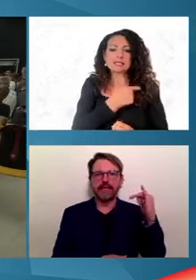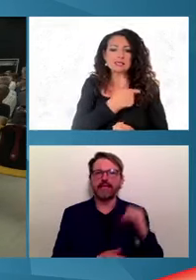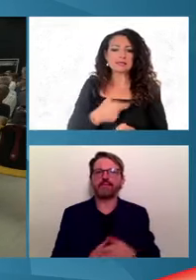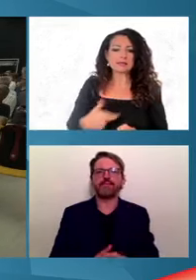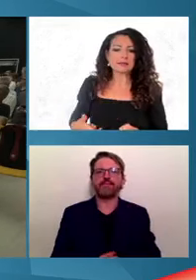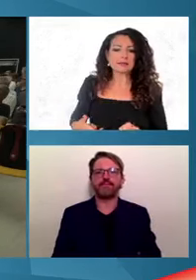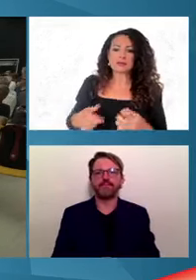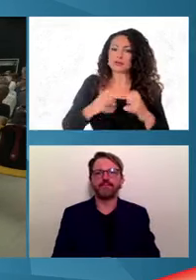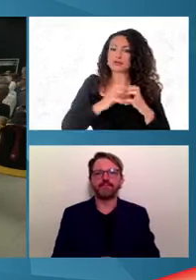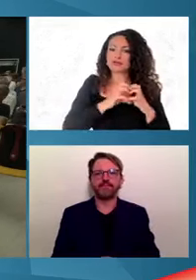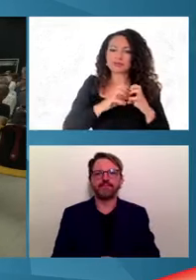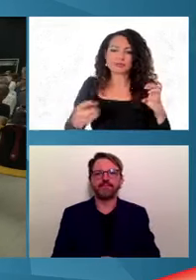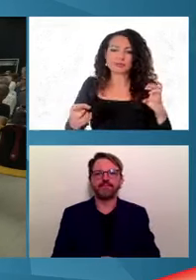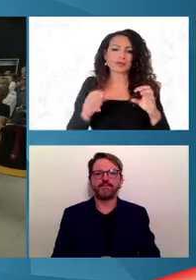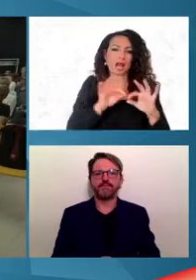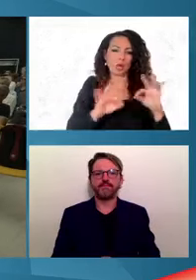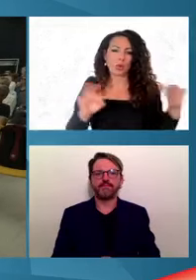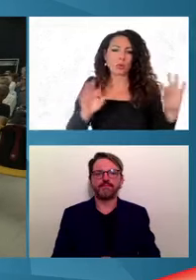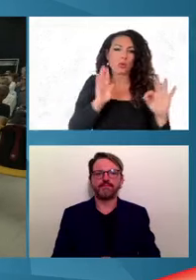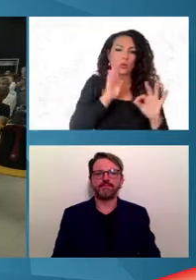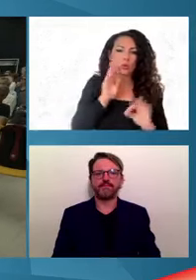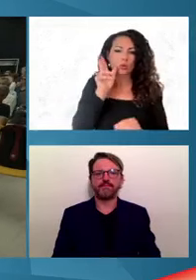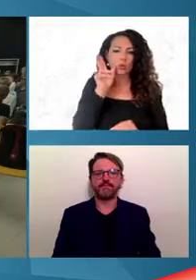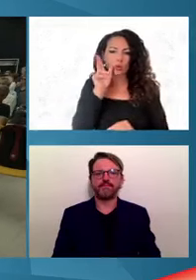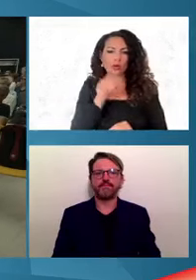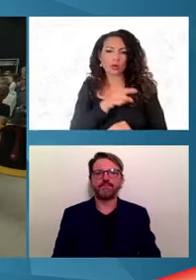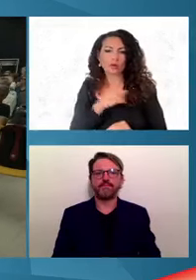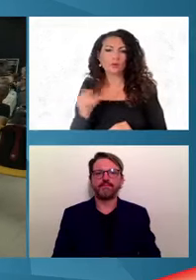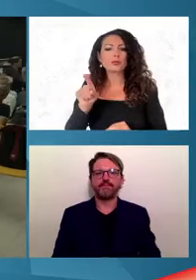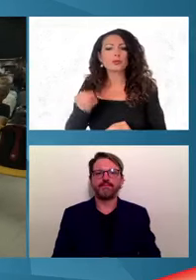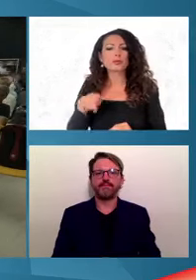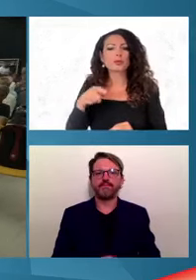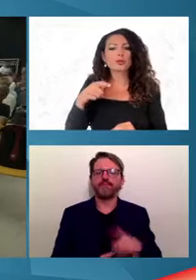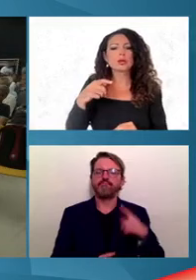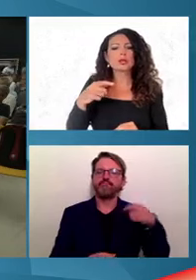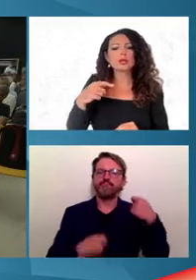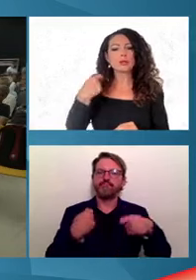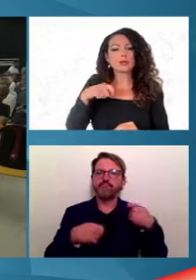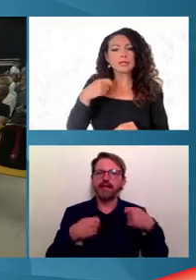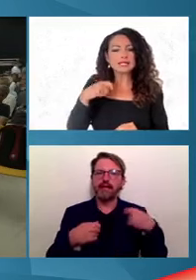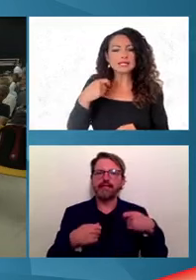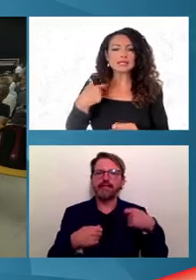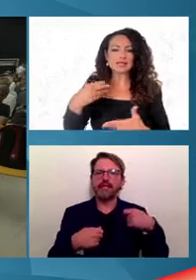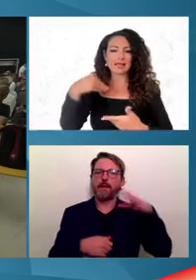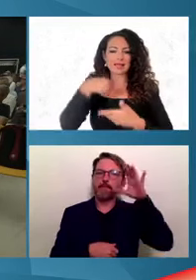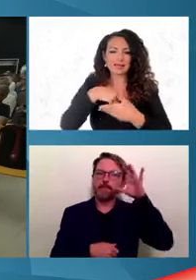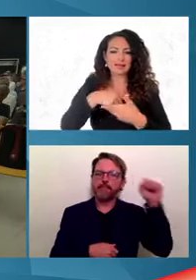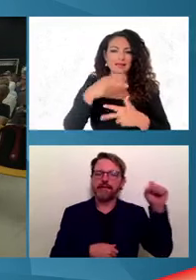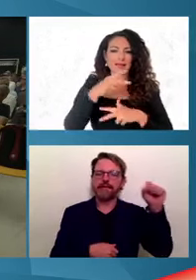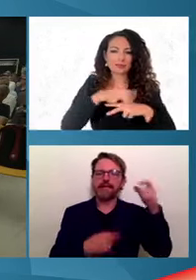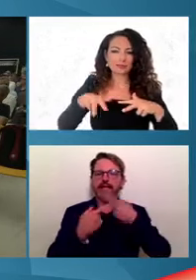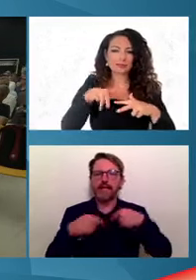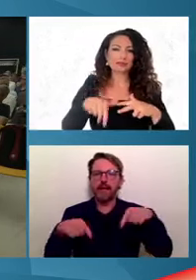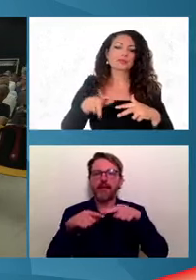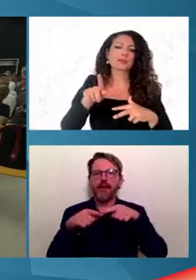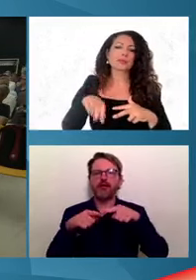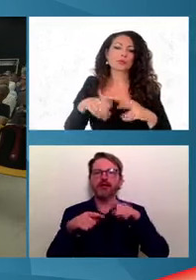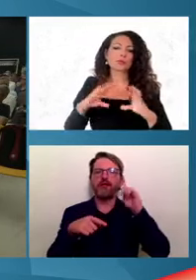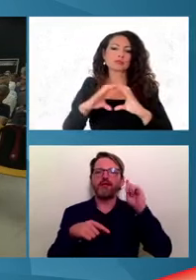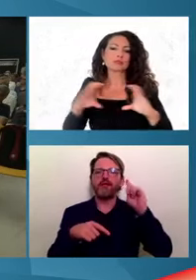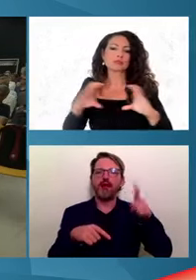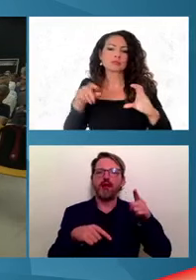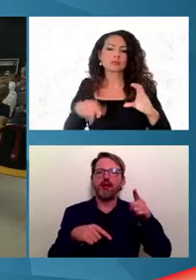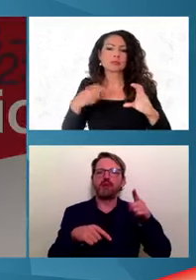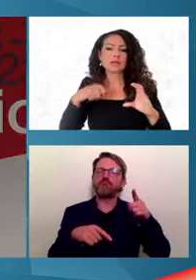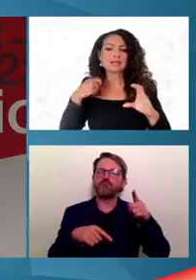die Präsidentinnen der Bezirksgemeinschaften, mit an der Spitze auch Gemeindenverbandspräsident Andreas